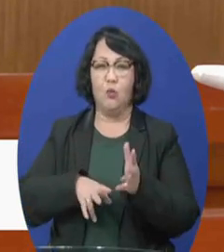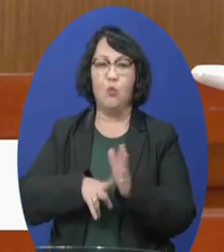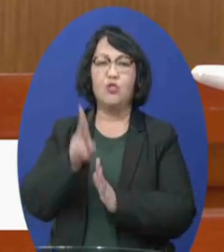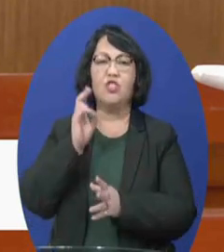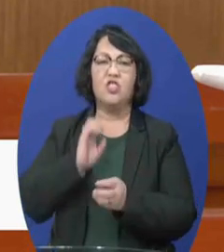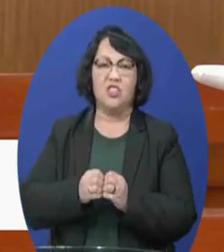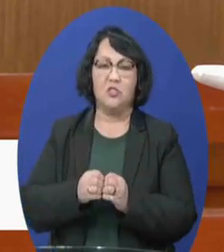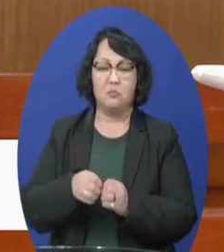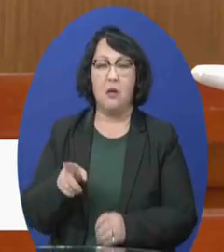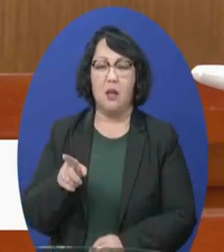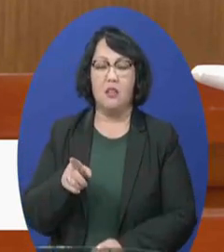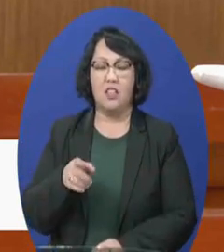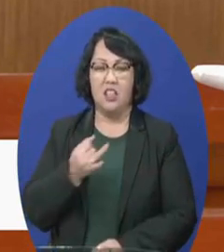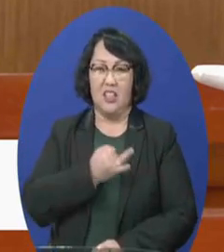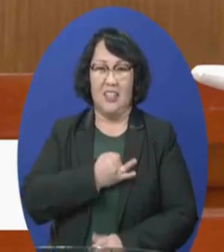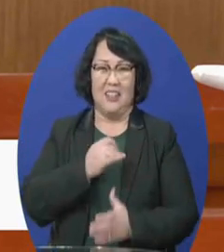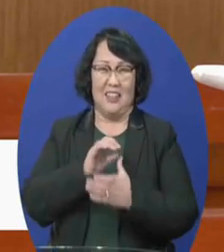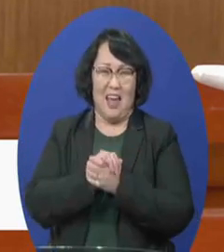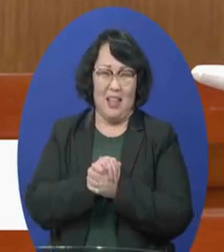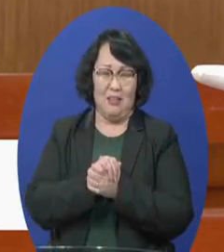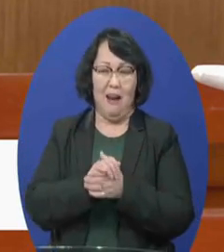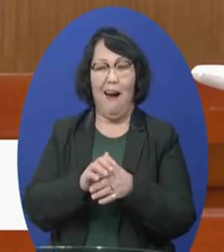Миний итгэл найдар үнэхээр алдарч байгаа.